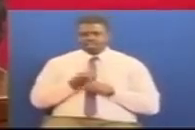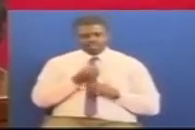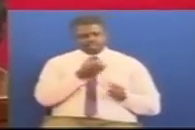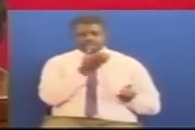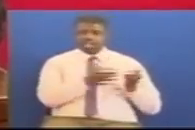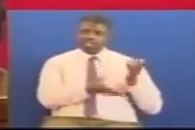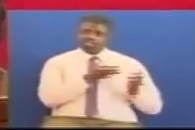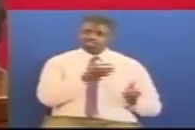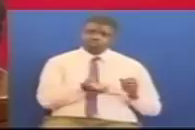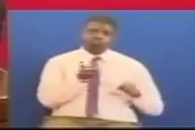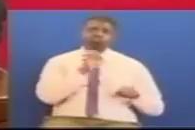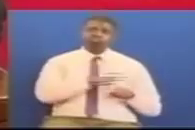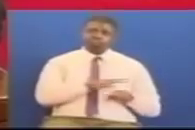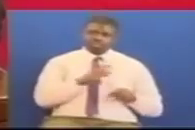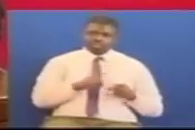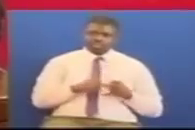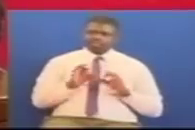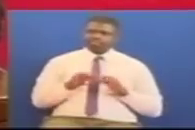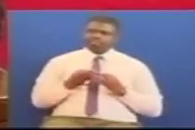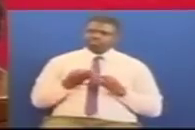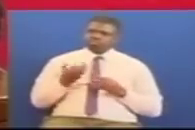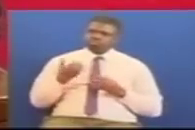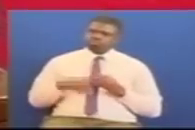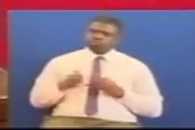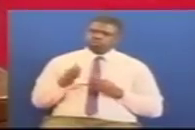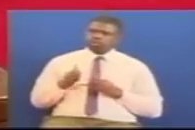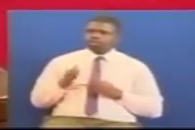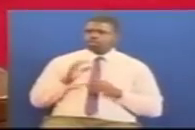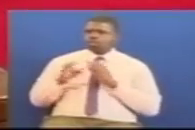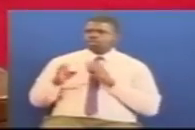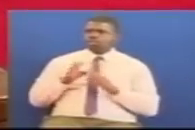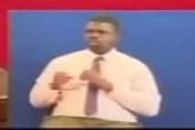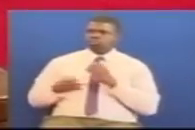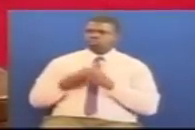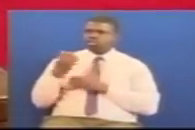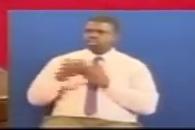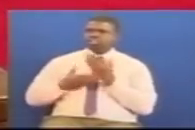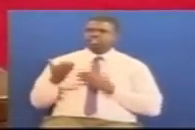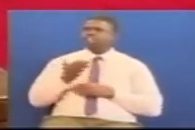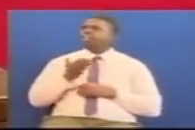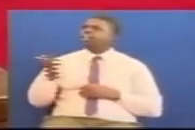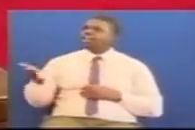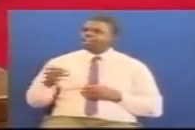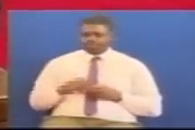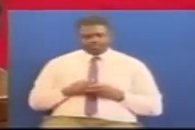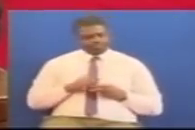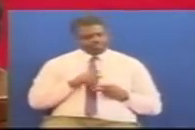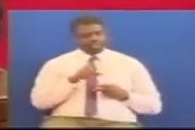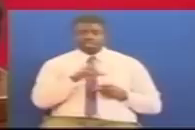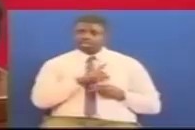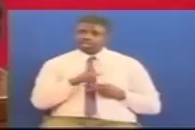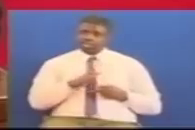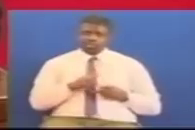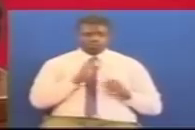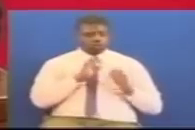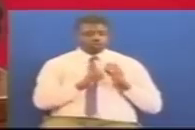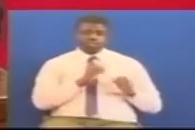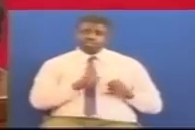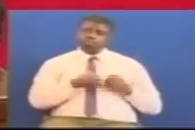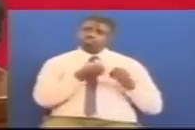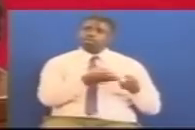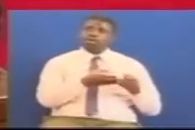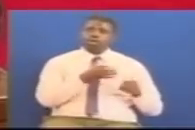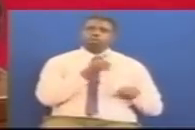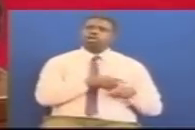tathmini ya kiufundi namna ya kuondoa muingiliano wa mawasiliano kutoka nchi nyingine. Na ni lini kwamba tutapeleka mawasiliano? Wakati